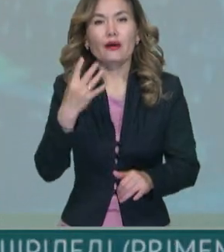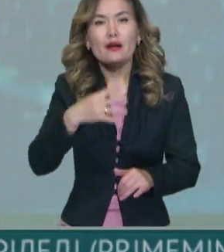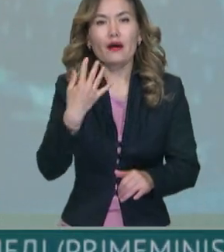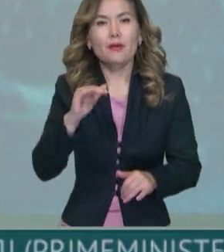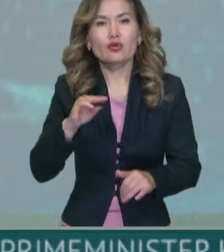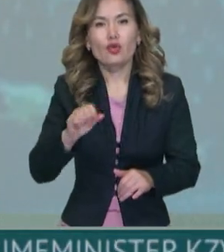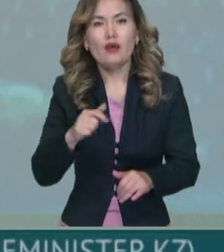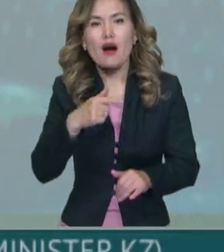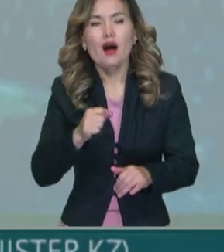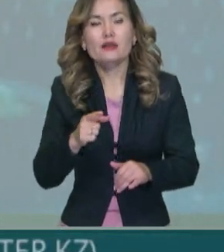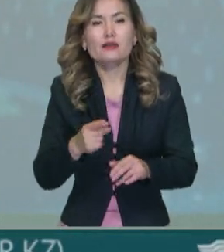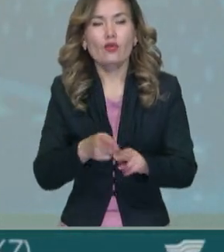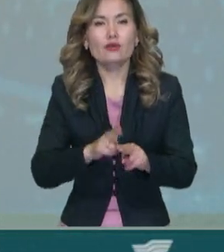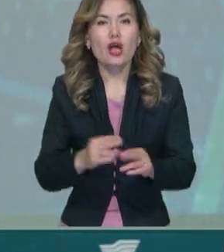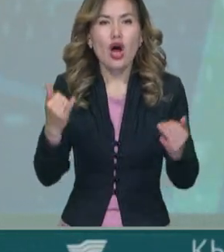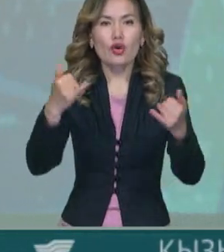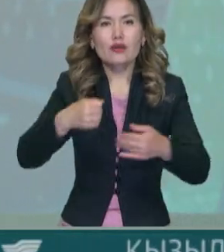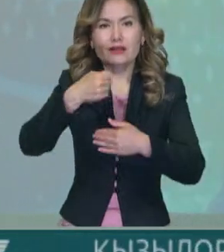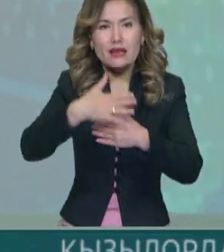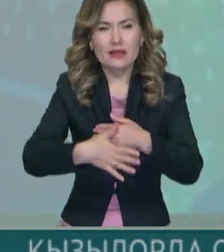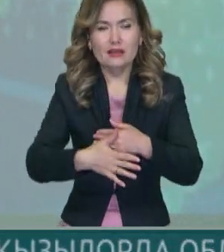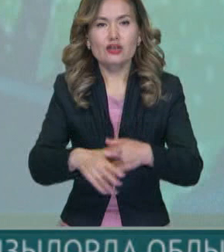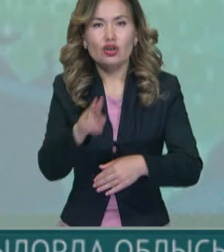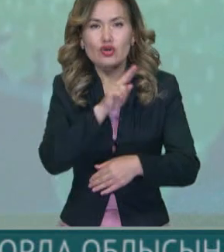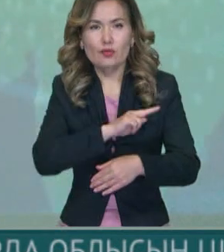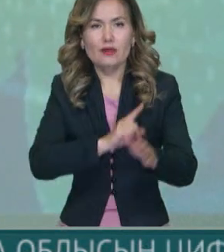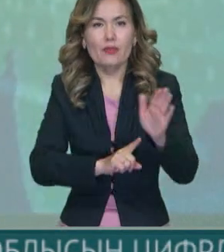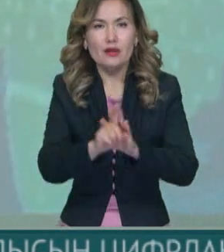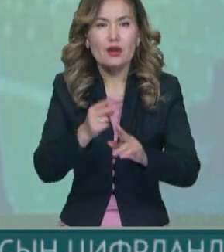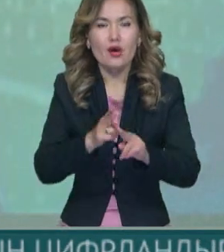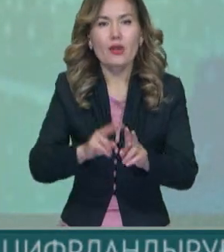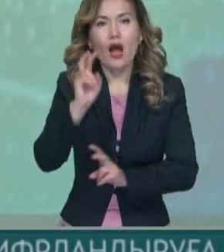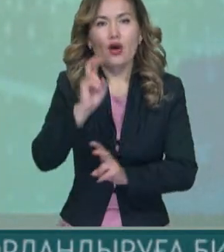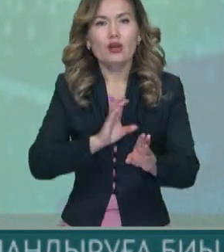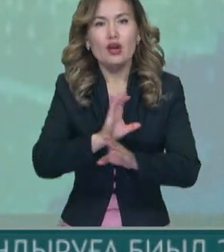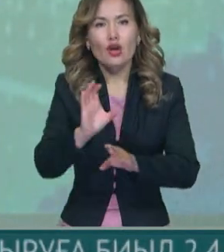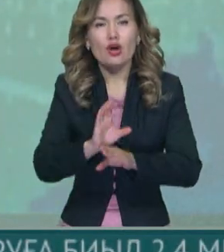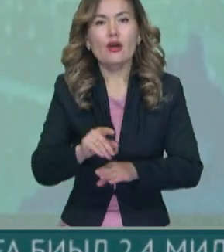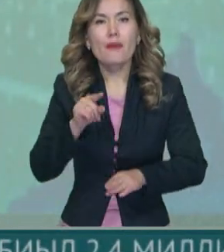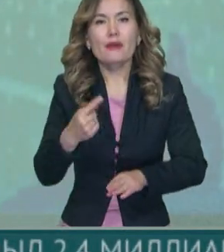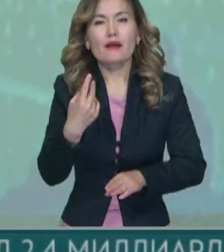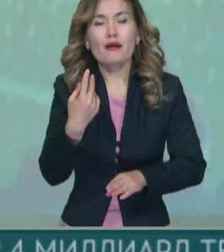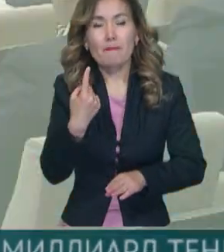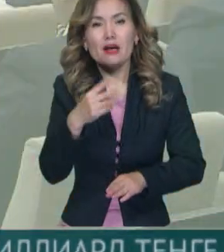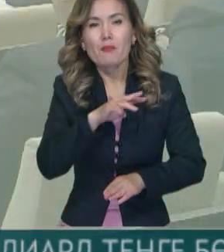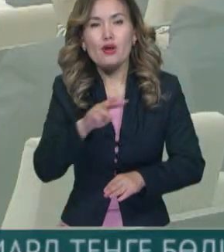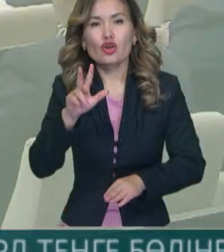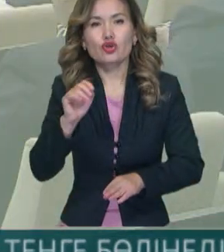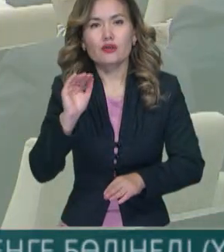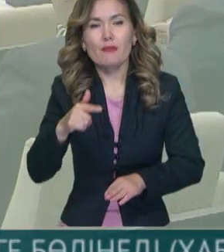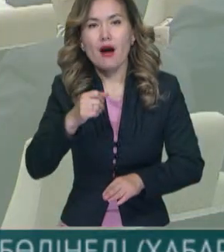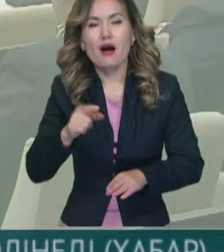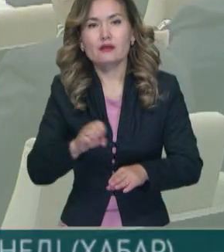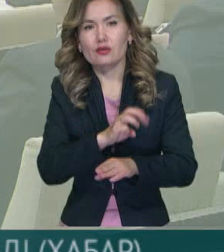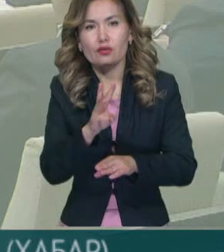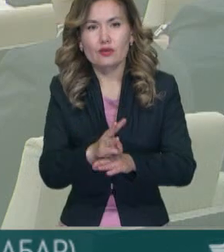мың тоннасы газ құю станцияларына берілген. Ал бұл өндірілетін 1 миллион 300 мың тоннаның 850 мыңы газ құю бекеттеріне